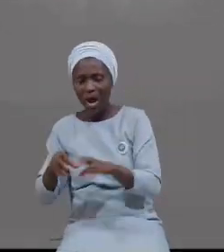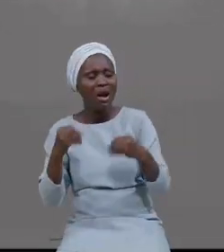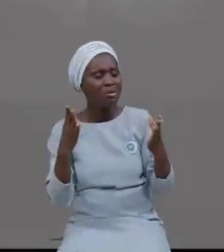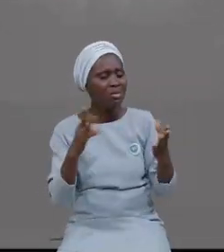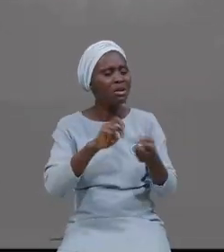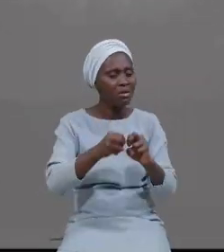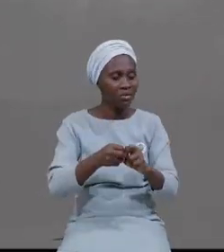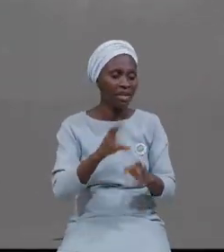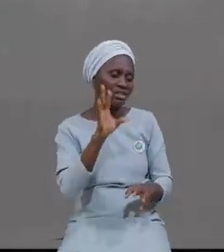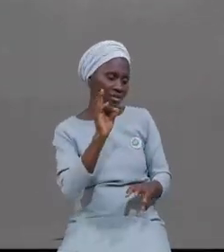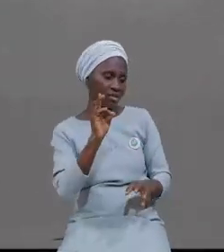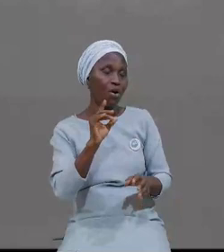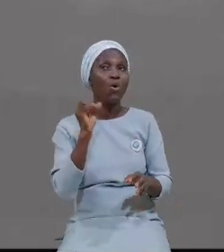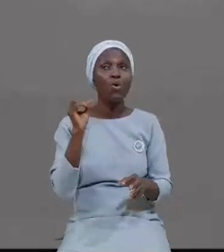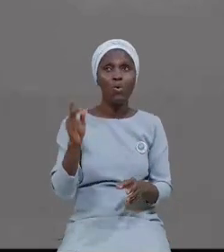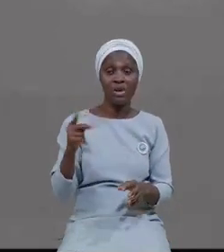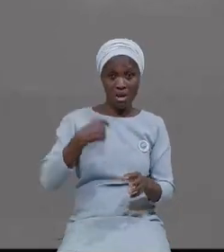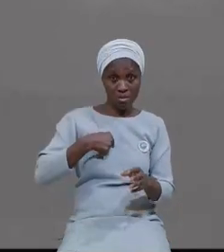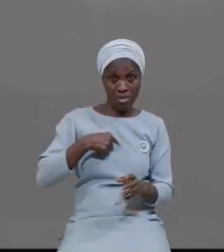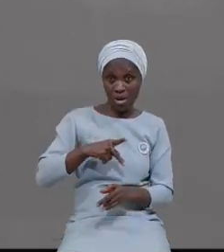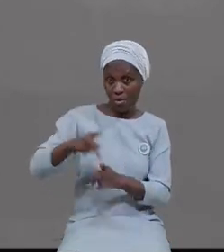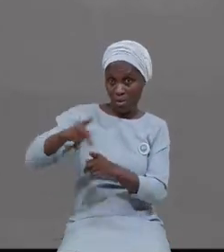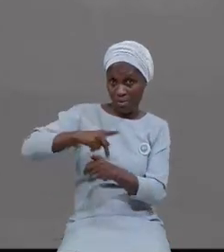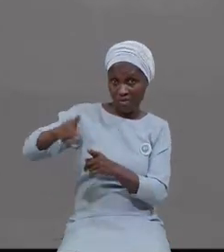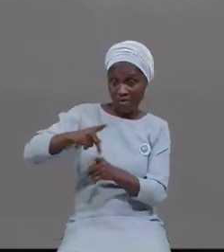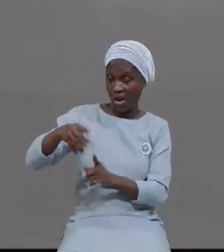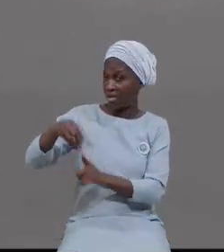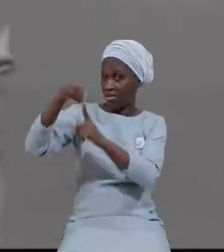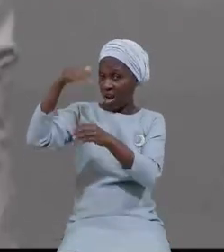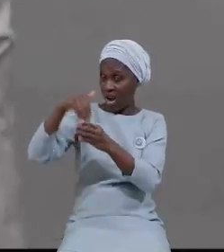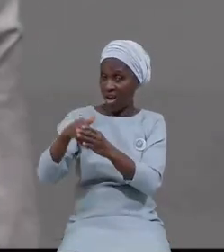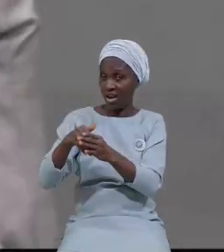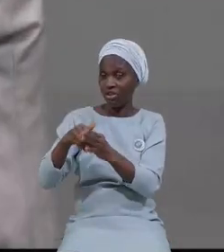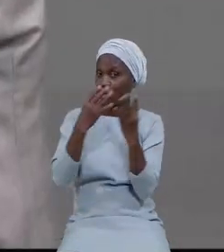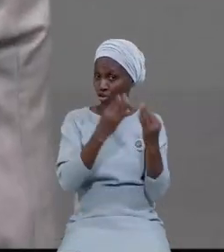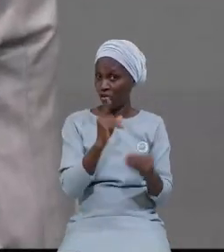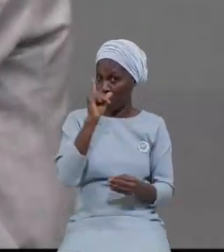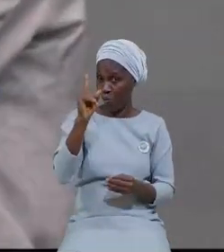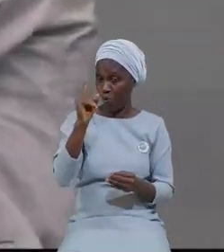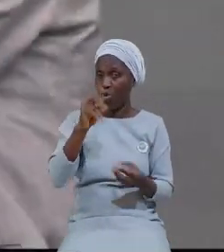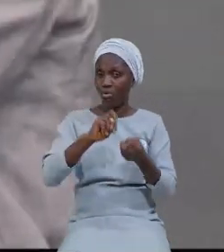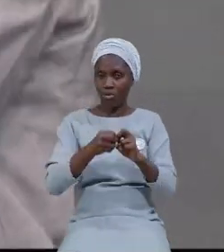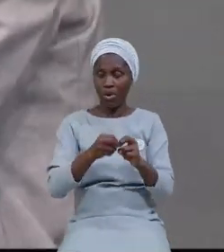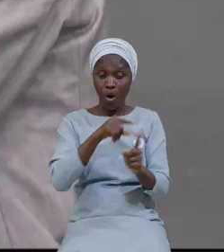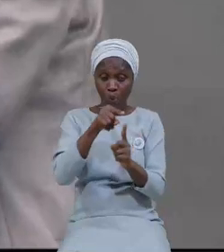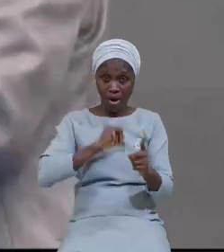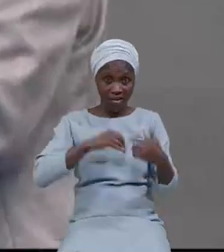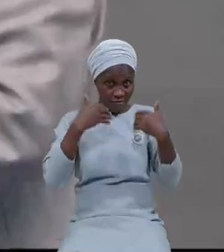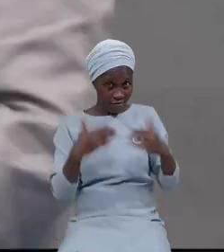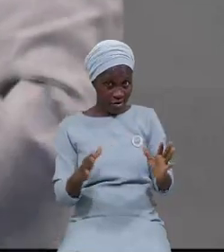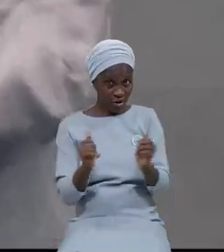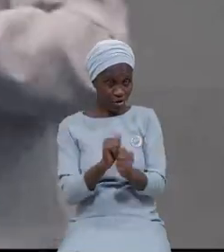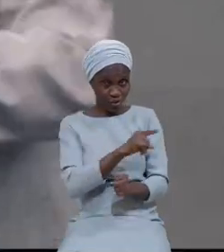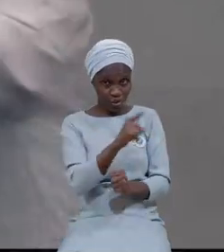ah d'accord bon moi je suis spécialisé en régler un alors je vais finir avec toi